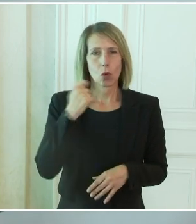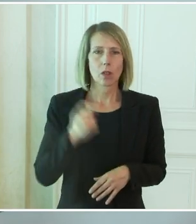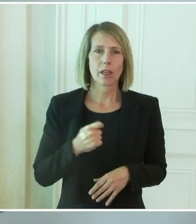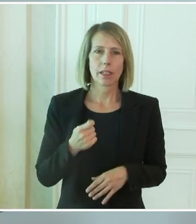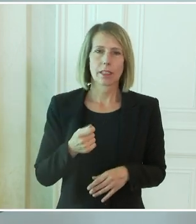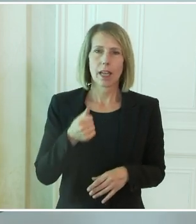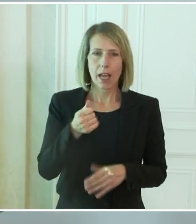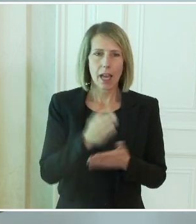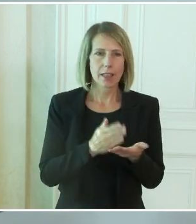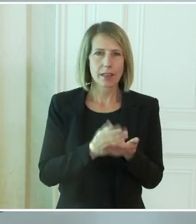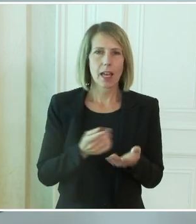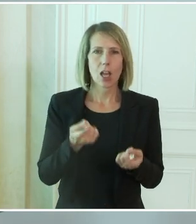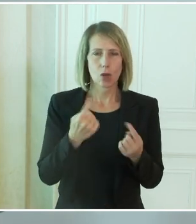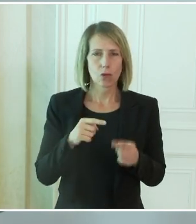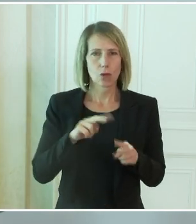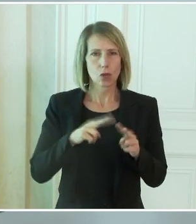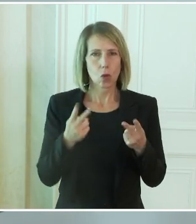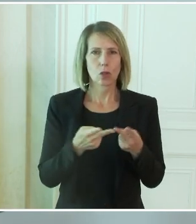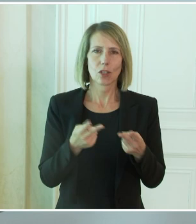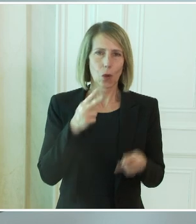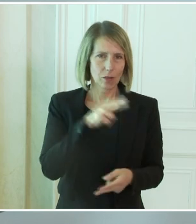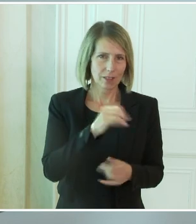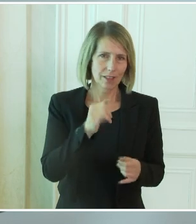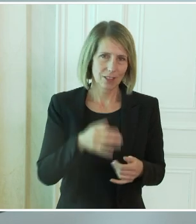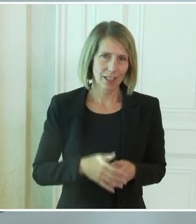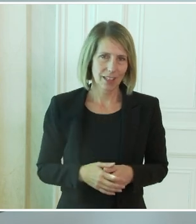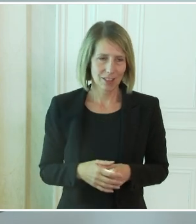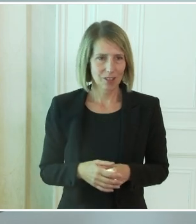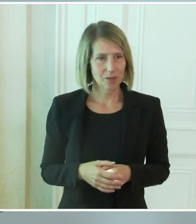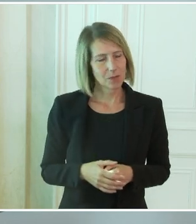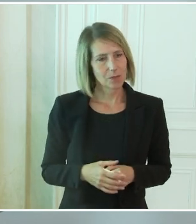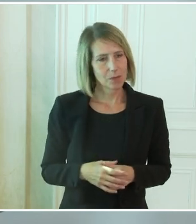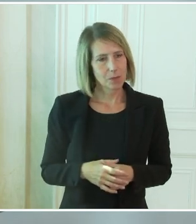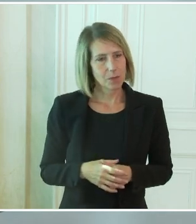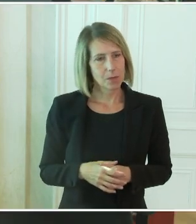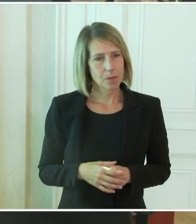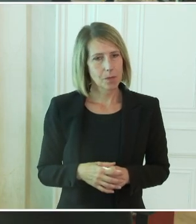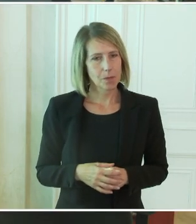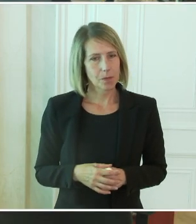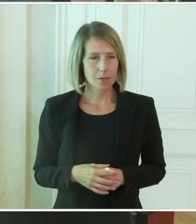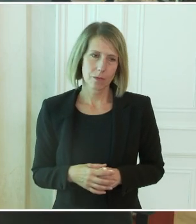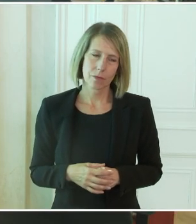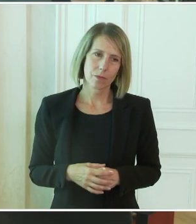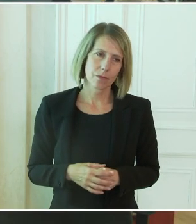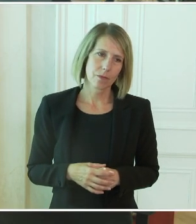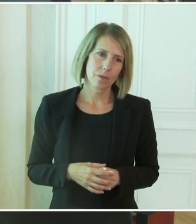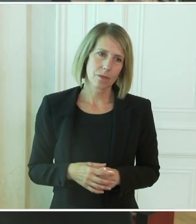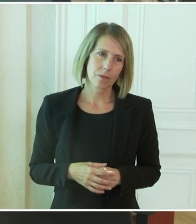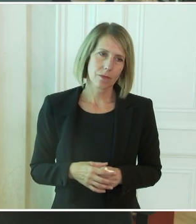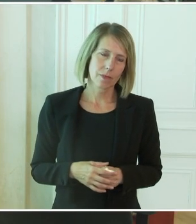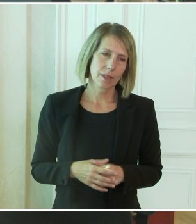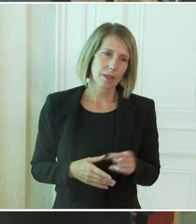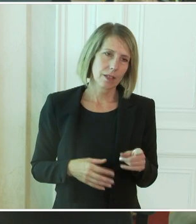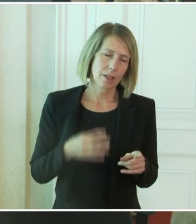Teil dieser Union gesehen. Frau Bundesministerin, wird Österreich